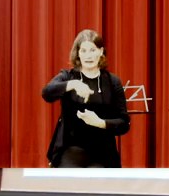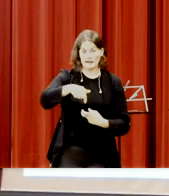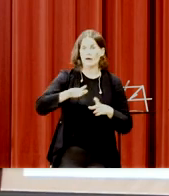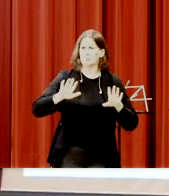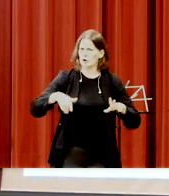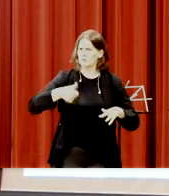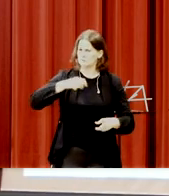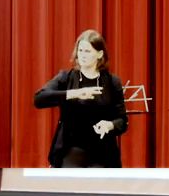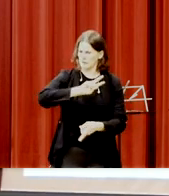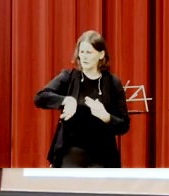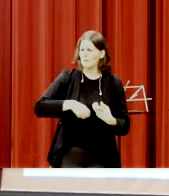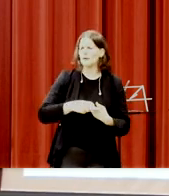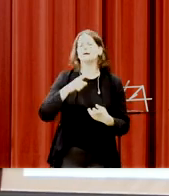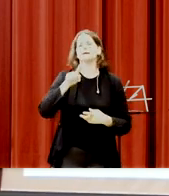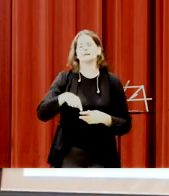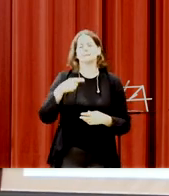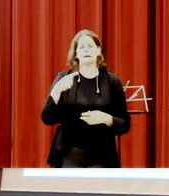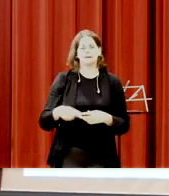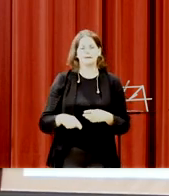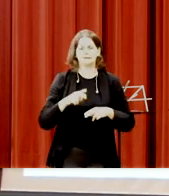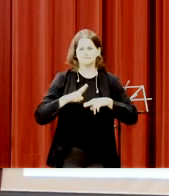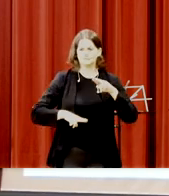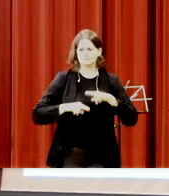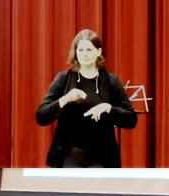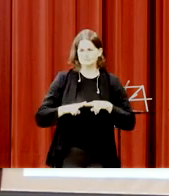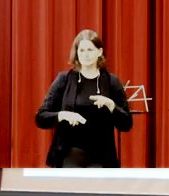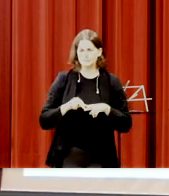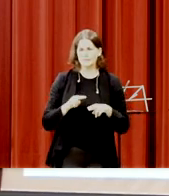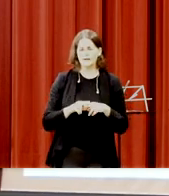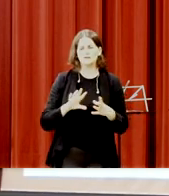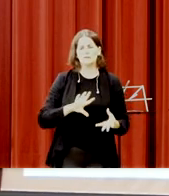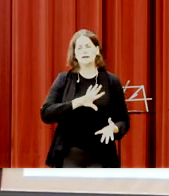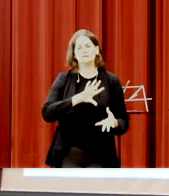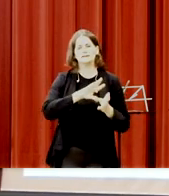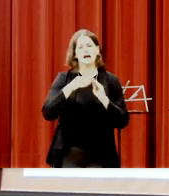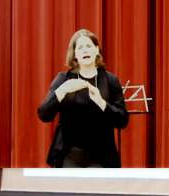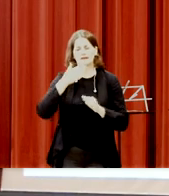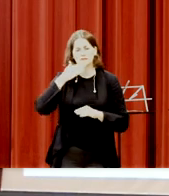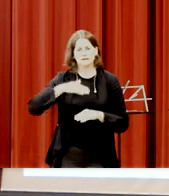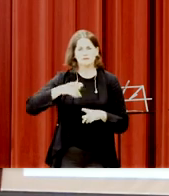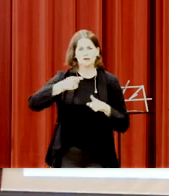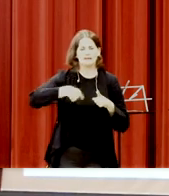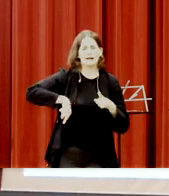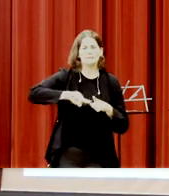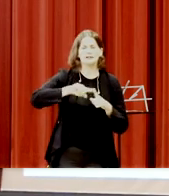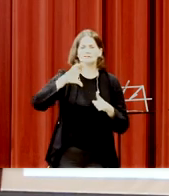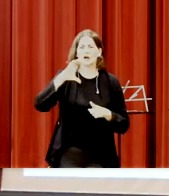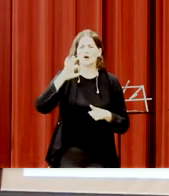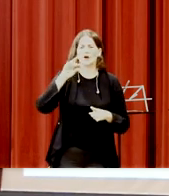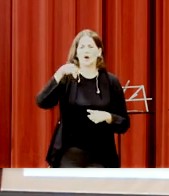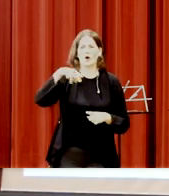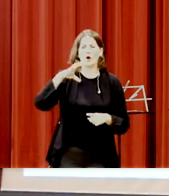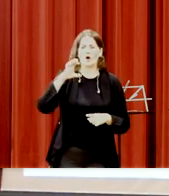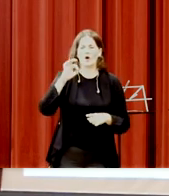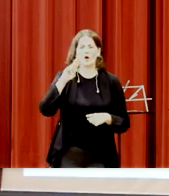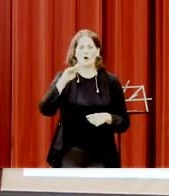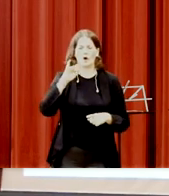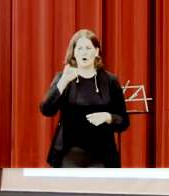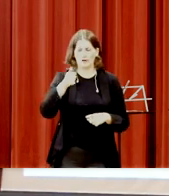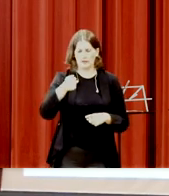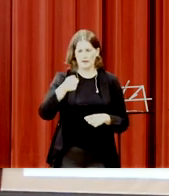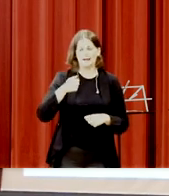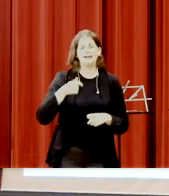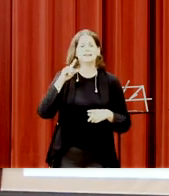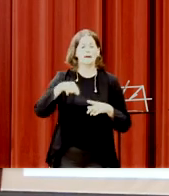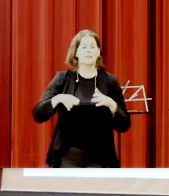Concòrdia. I al Campus Bellicens, doncs, més enllà de les infraestructures que s'han fet, que s'estan fent per import de superior, lleugerament